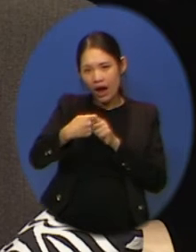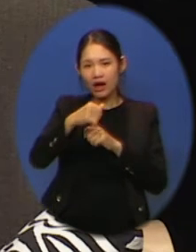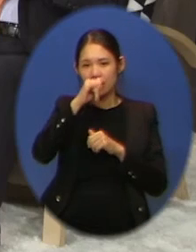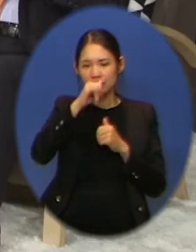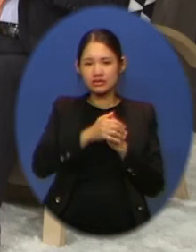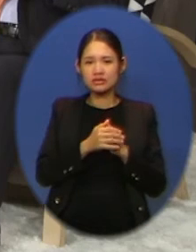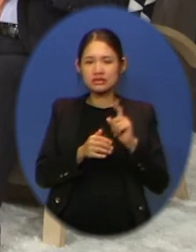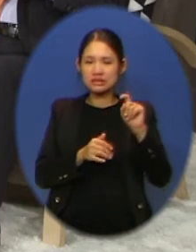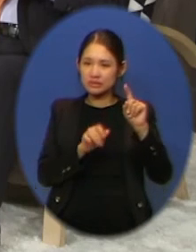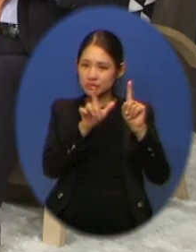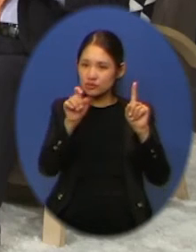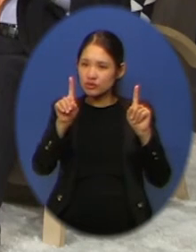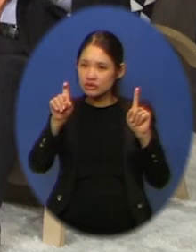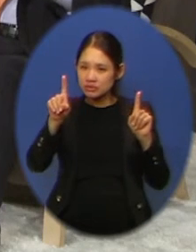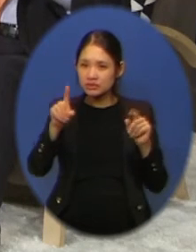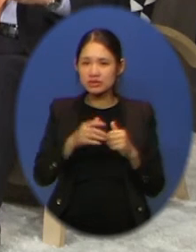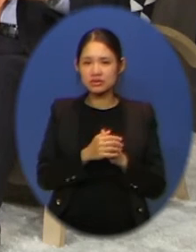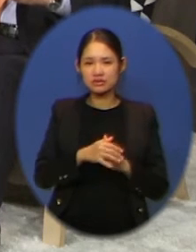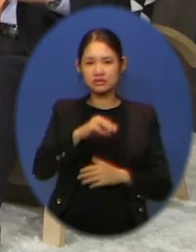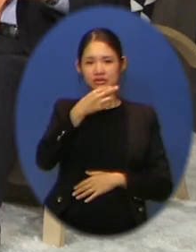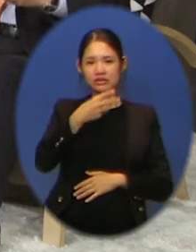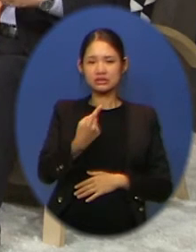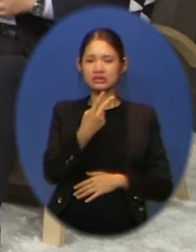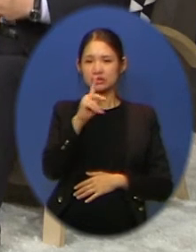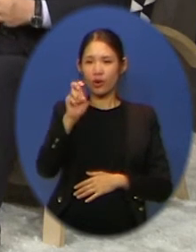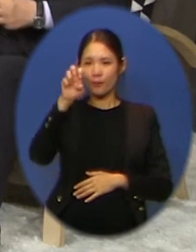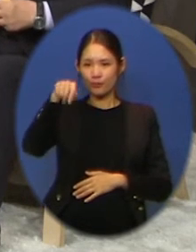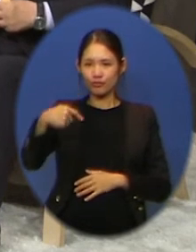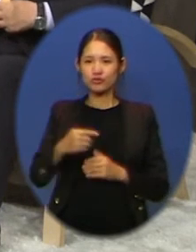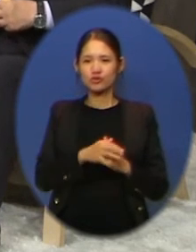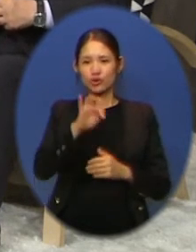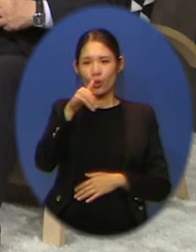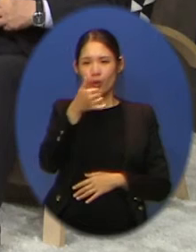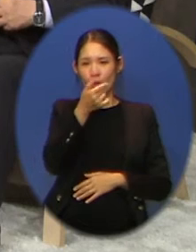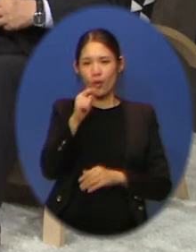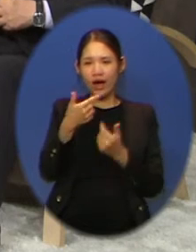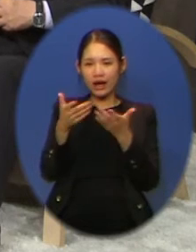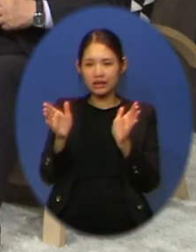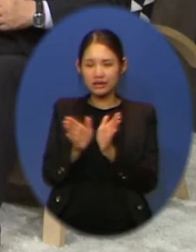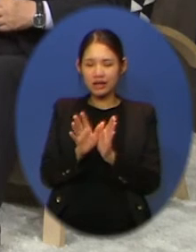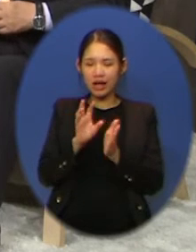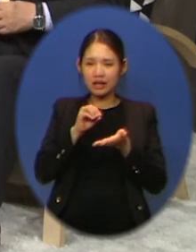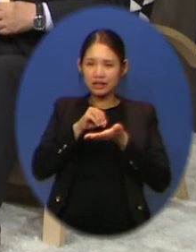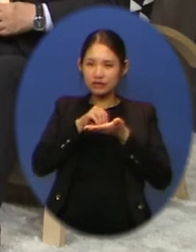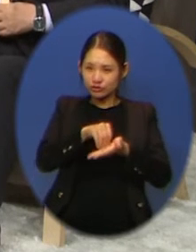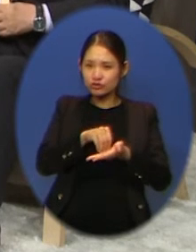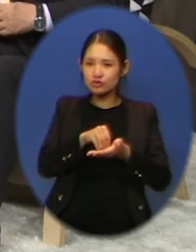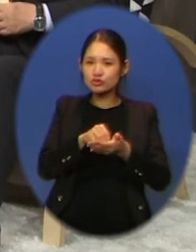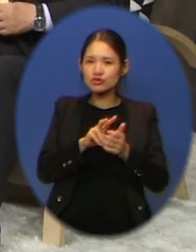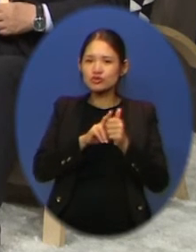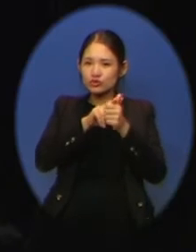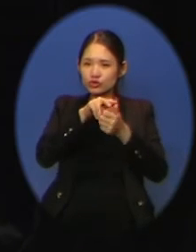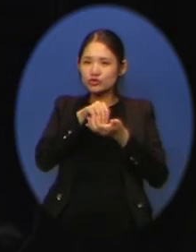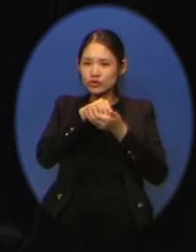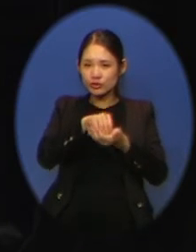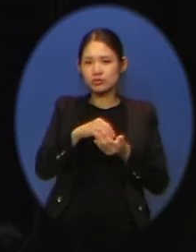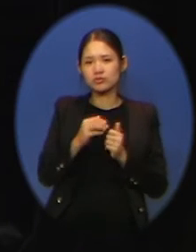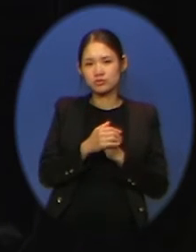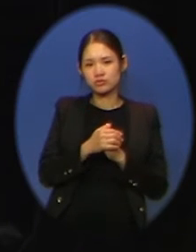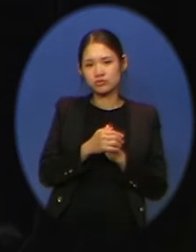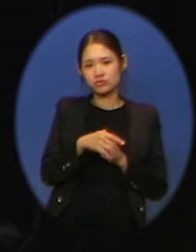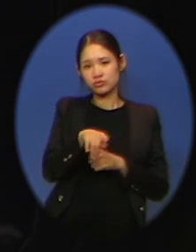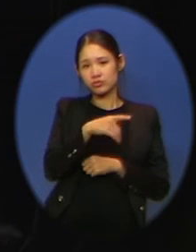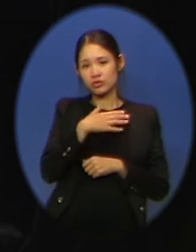예. 그 트럼프 공화당 후보, 그러니까 우리 의원님께서 계셨던 트럼프가 이제 나오잖아요. 그때